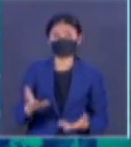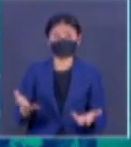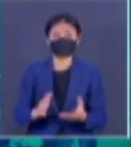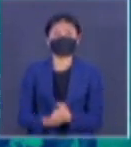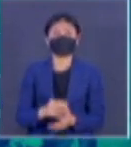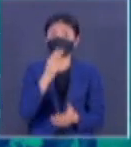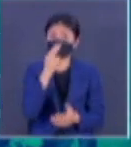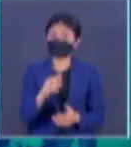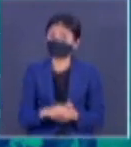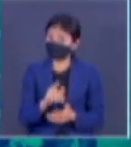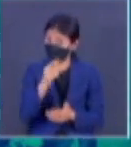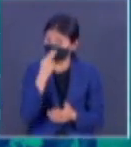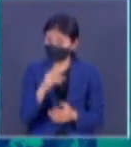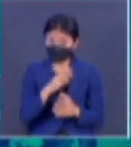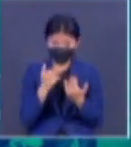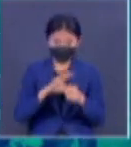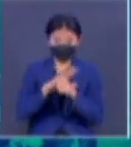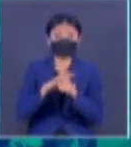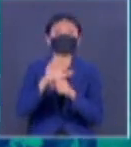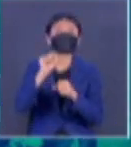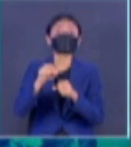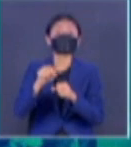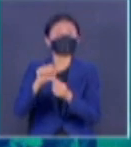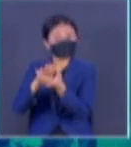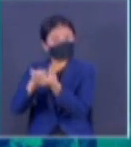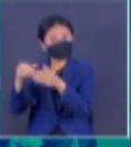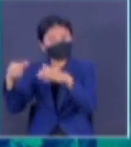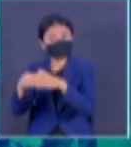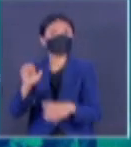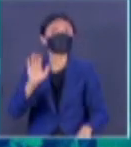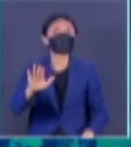การพนันจริงๆปล่อยให้เกิดขึ้นได้อย่างไรนะคะก็เดี๋ยวให้เจ้าหน้าที่ตำรวจนะคะหาความชัดเจนค่ะ